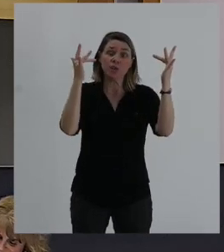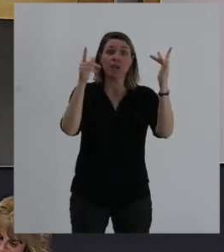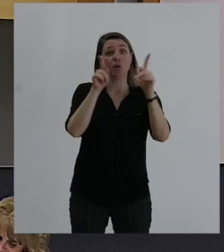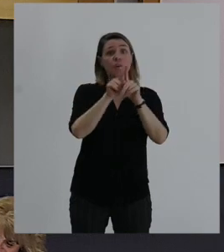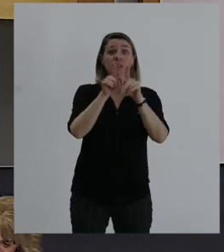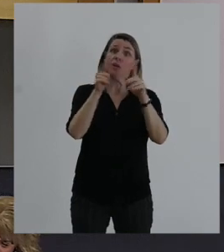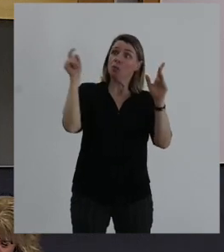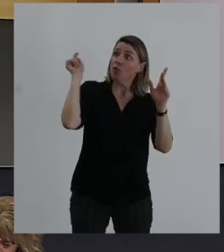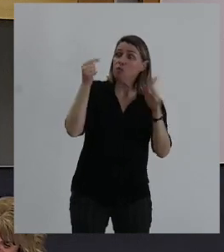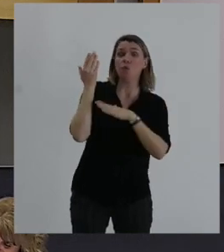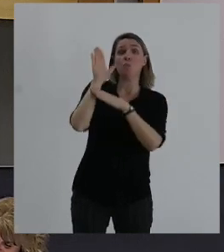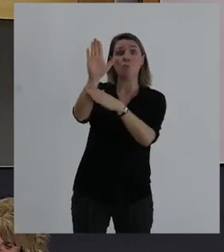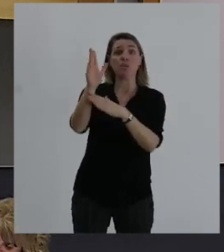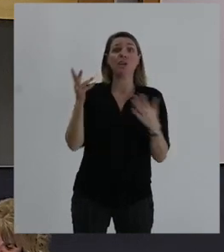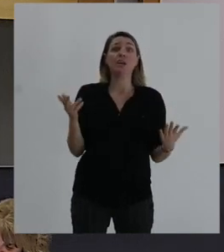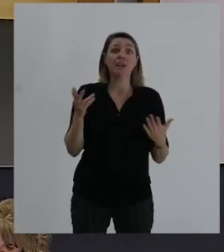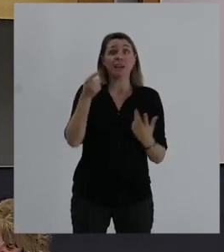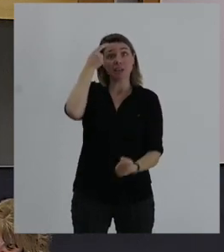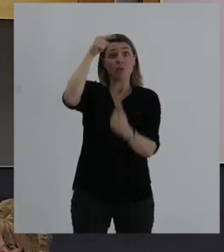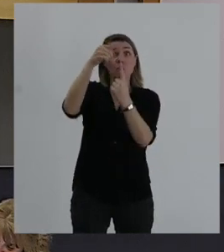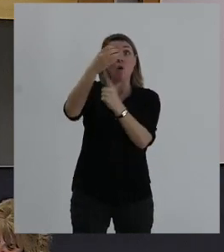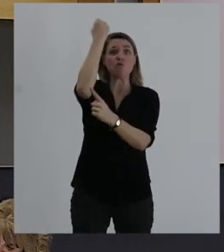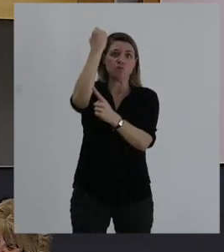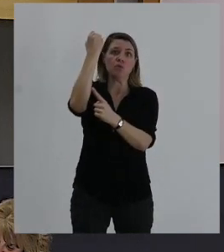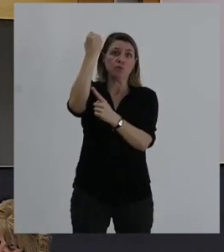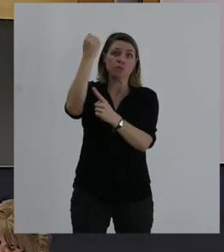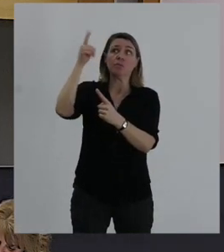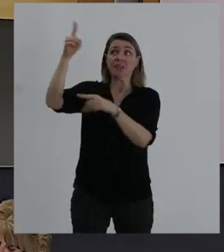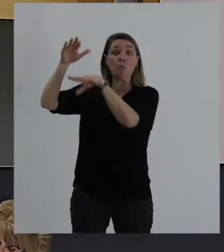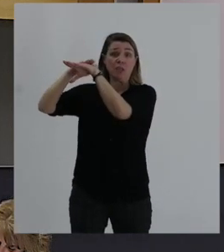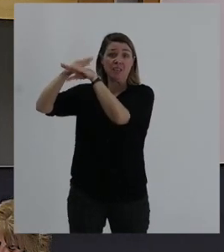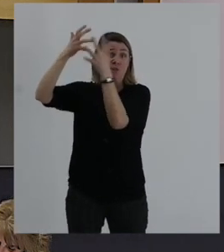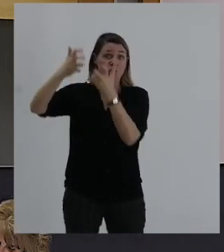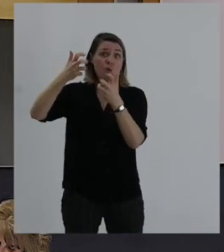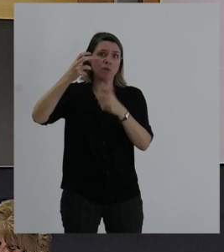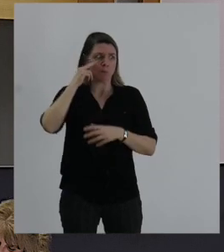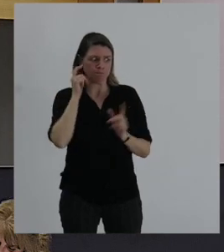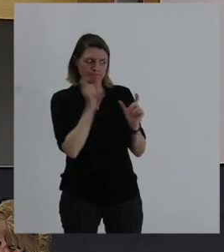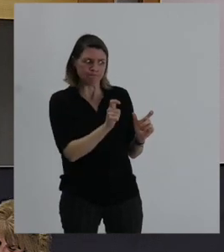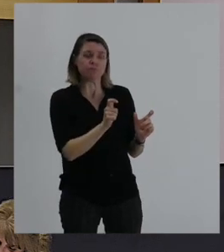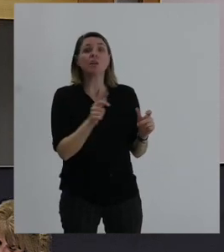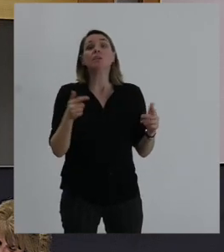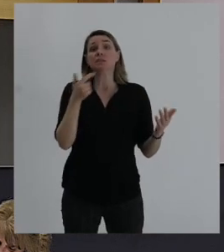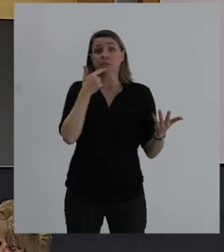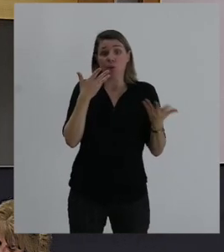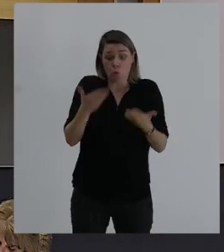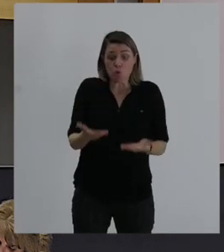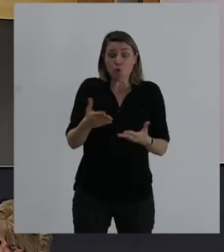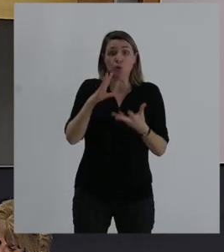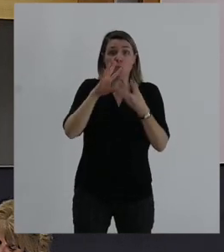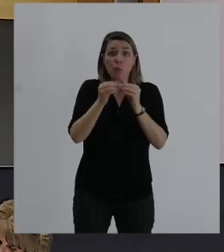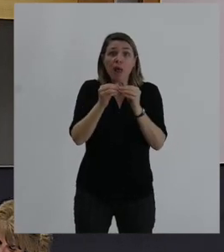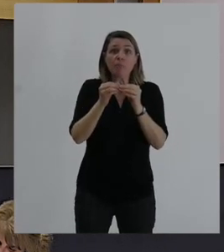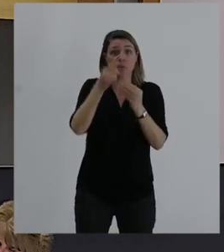valoir et c'est aussi des vrais enjeux sur lesquels les politiques nous attendent. Travailler aujourd'hui sur les